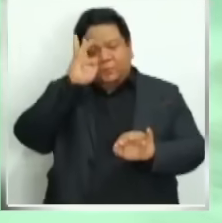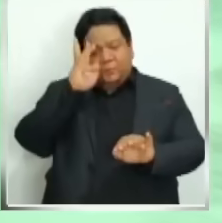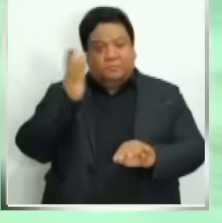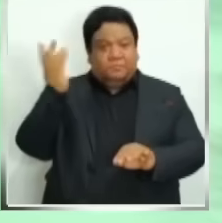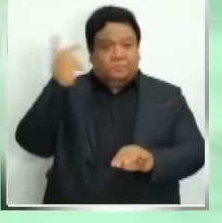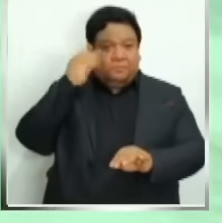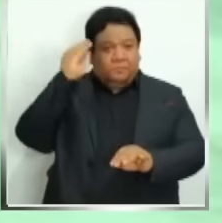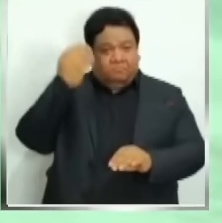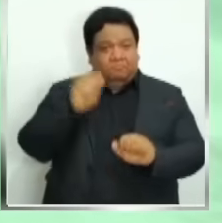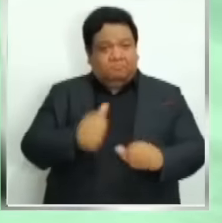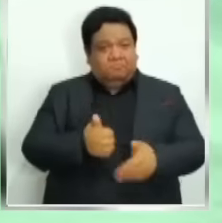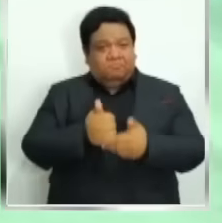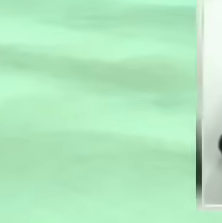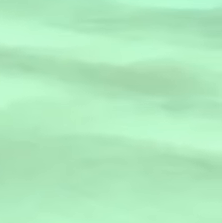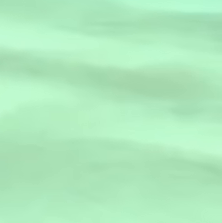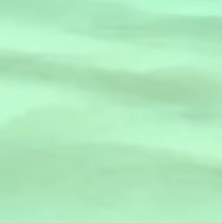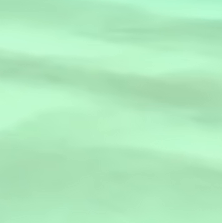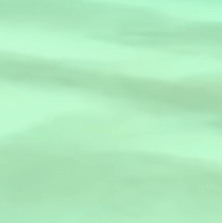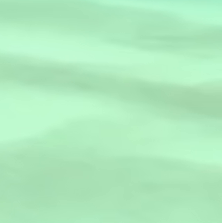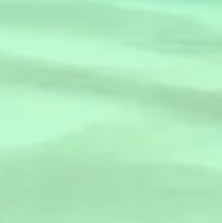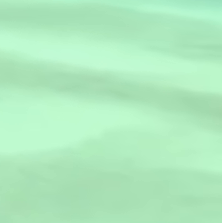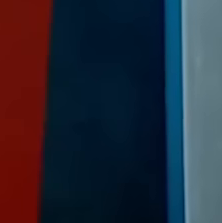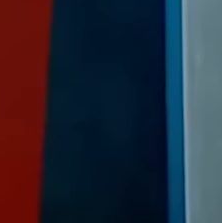kayo 24 horas.